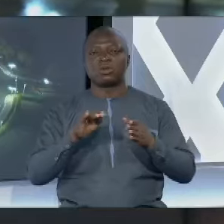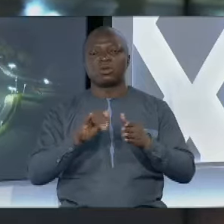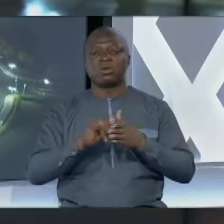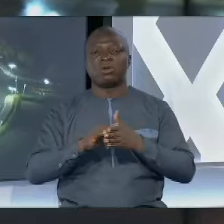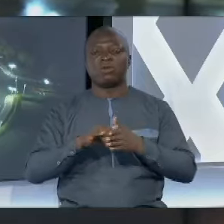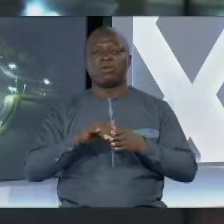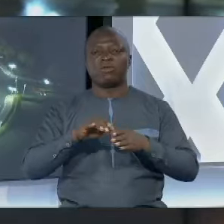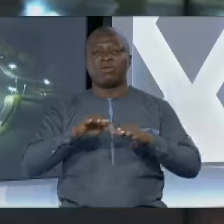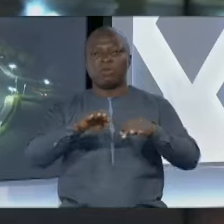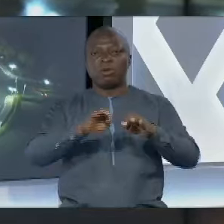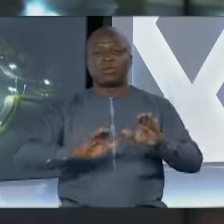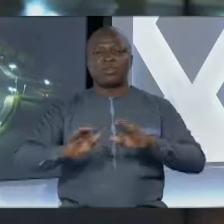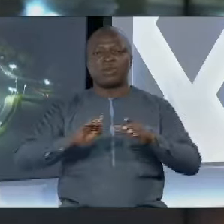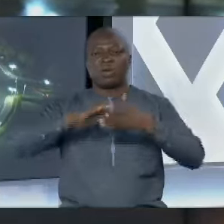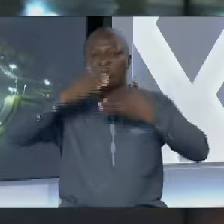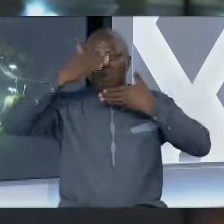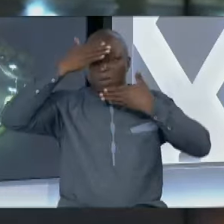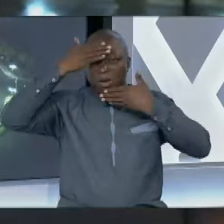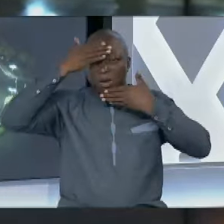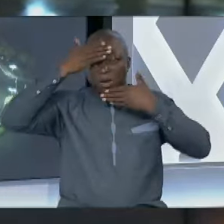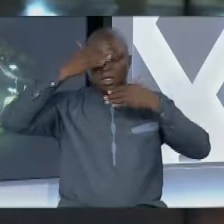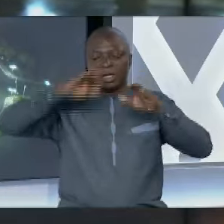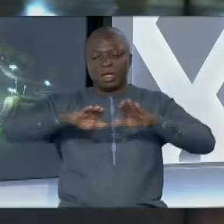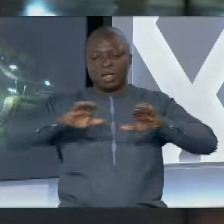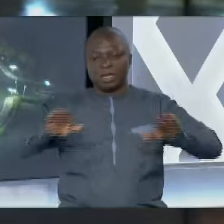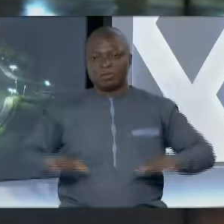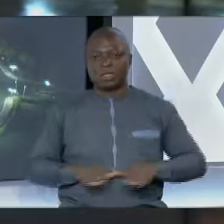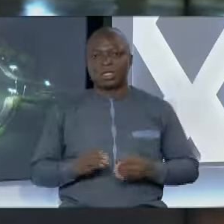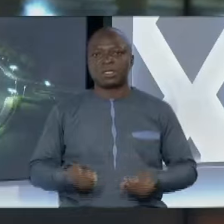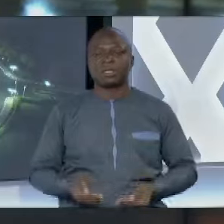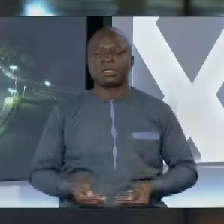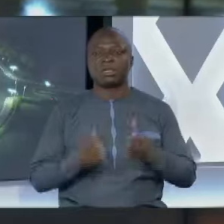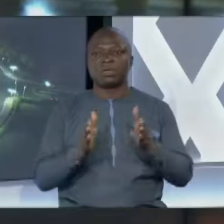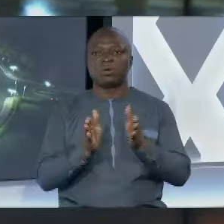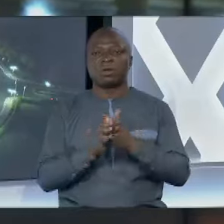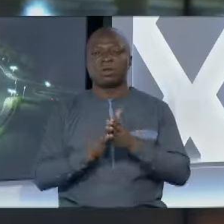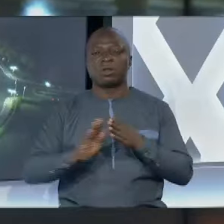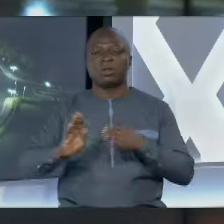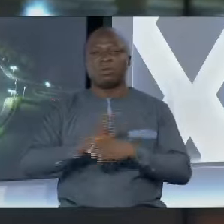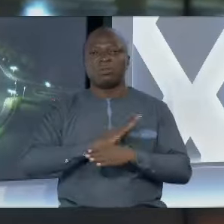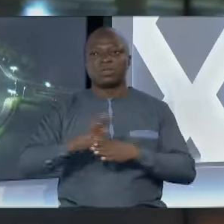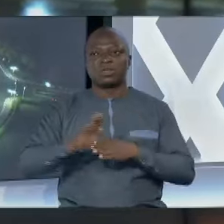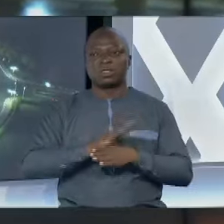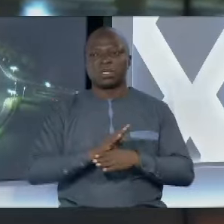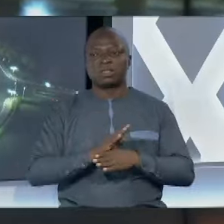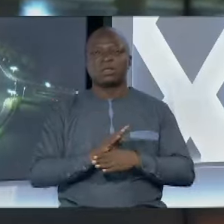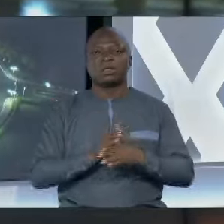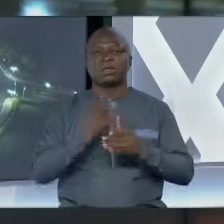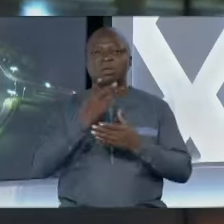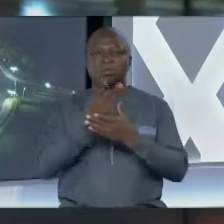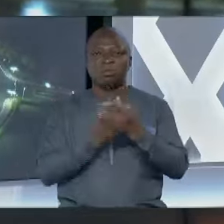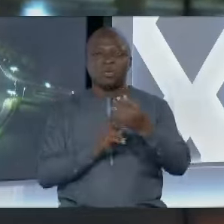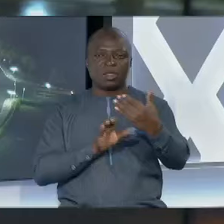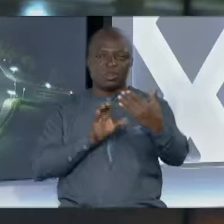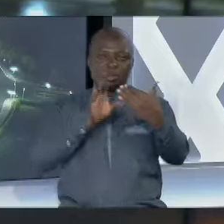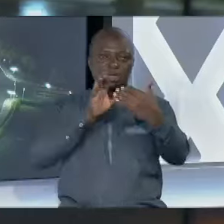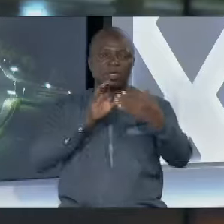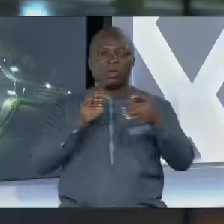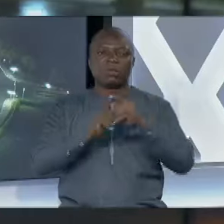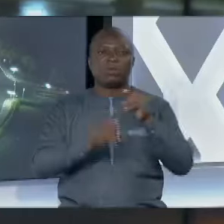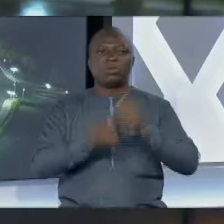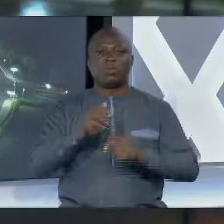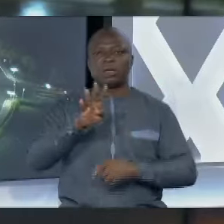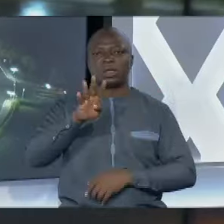déroulé au Maroc, un grand espace a été dédié aux rencontres business to business, B2B. Plus de